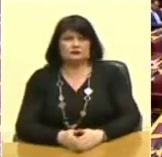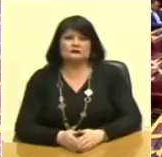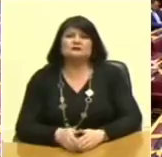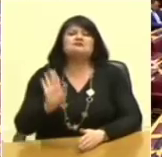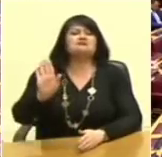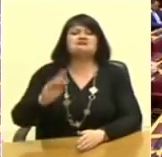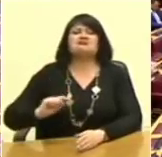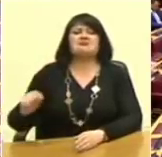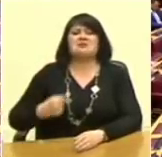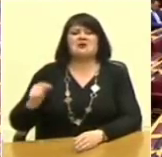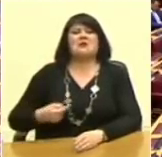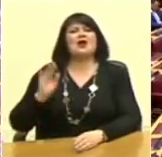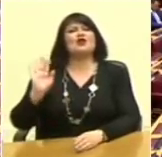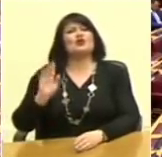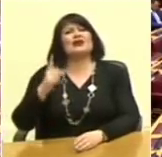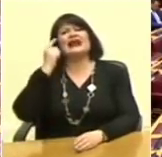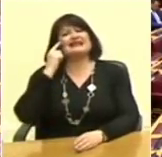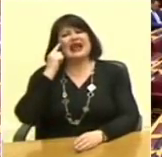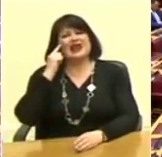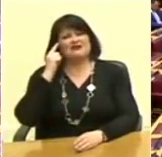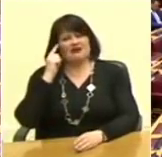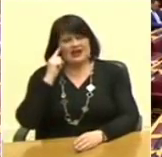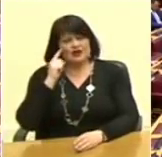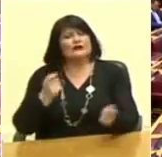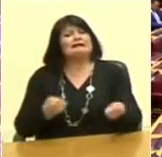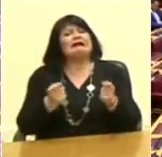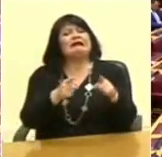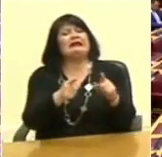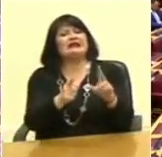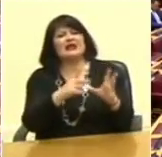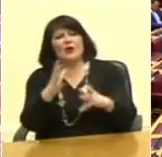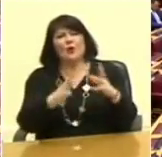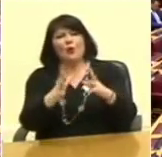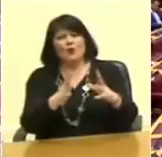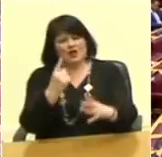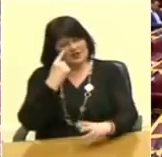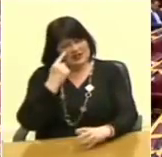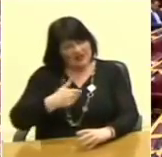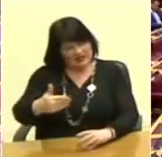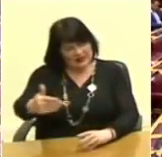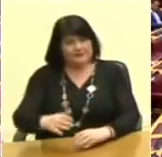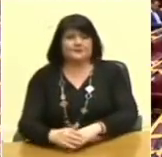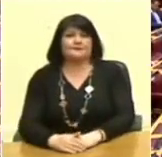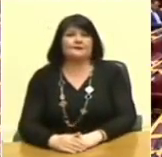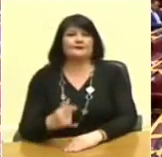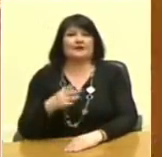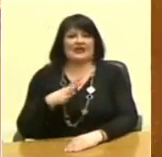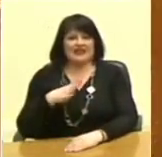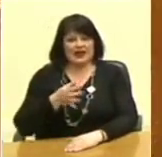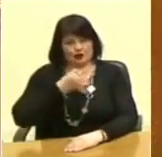Δεν με ενοχλεί τίποτα, κύριε πρόεδρε. Καταλαβαίνω τι παίζεται και πιστεύω θα φανεί συνέχεια. Λοιπόν, εγώ θέλω να σημειώσω το